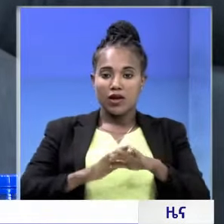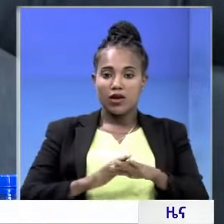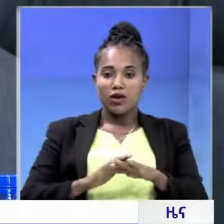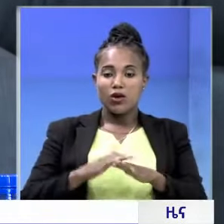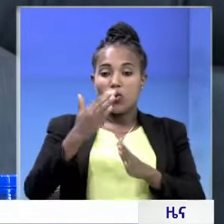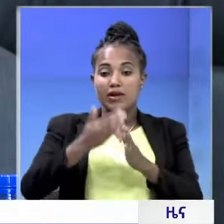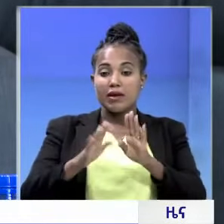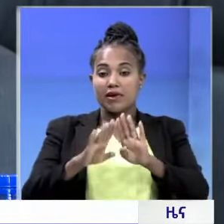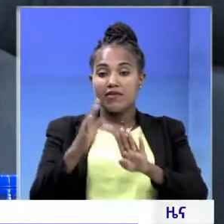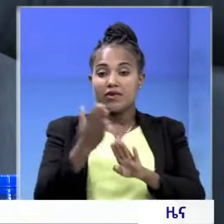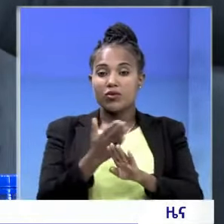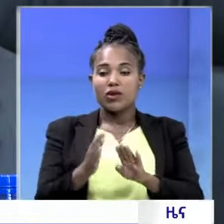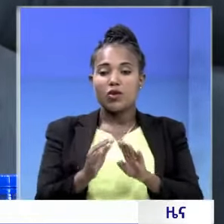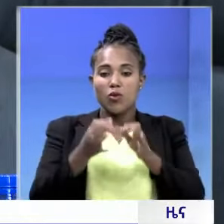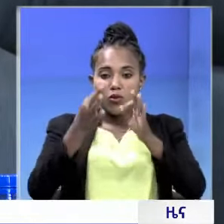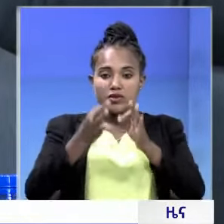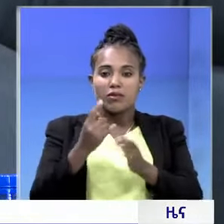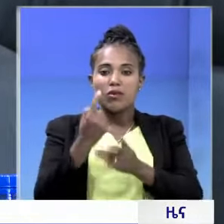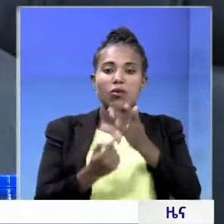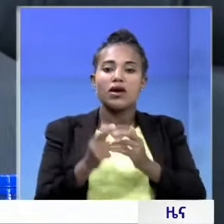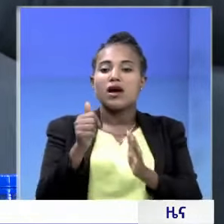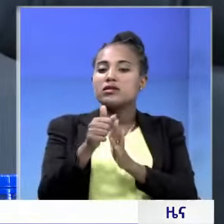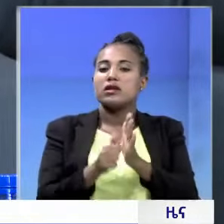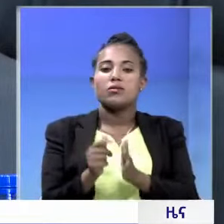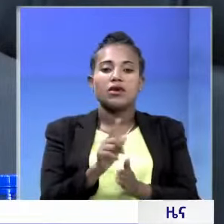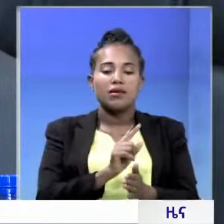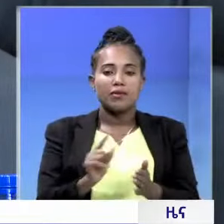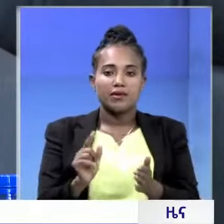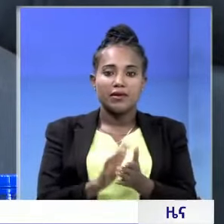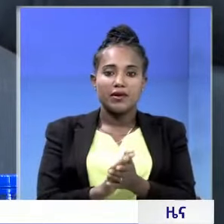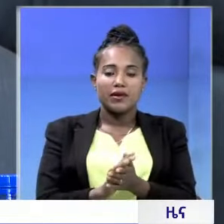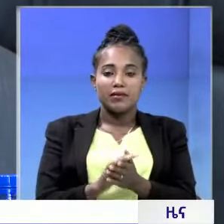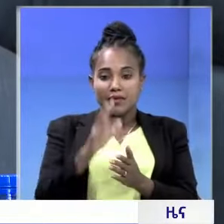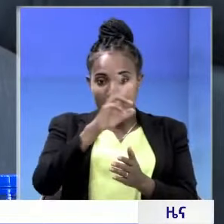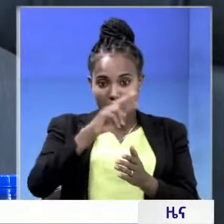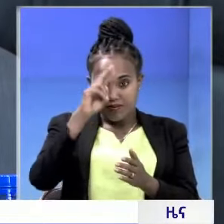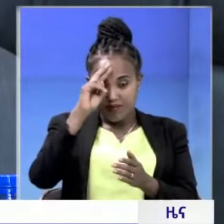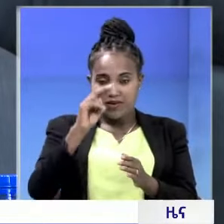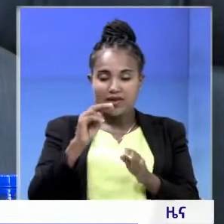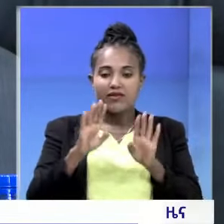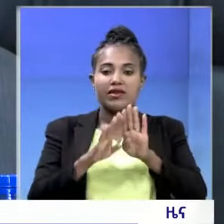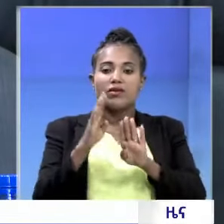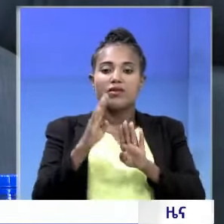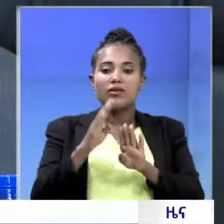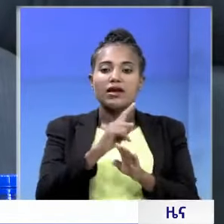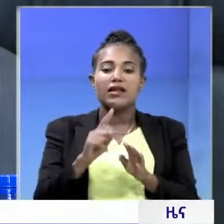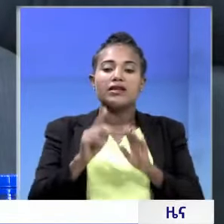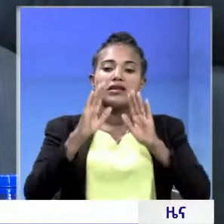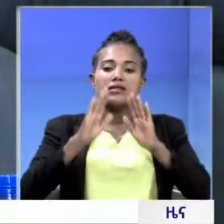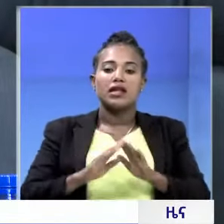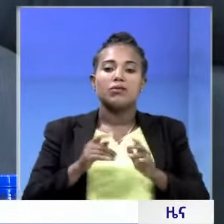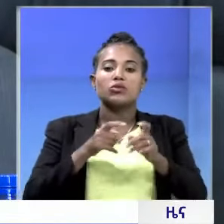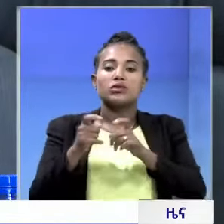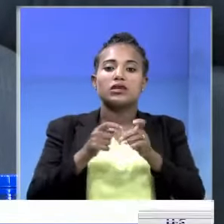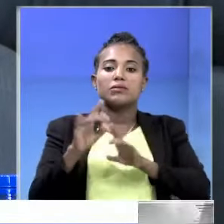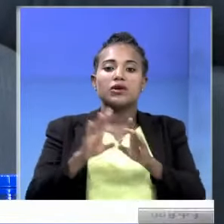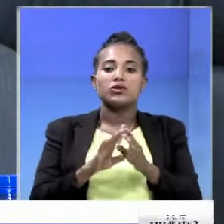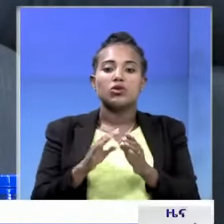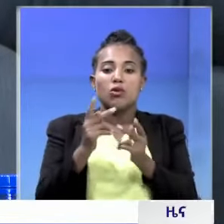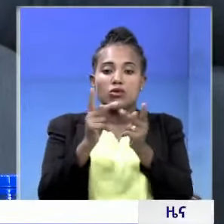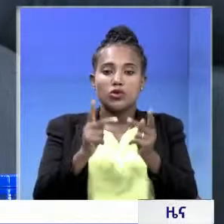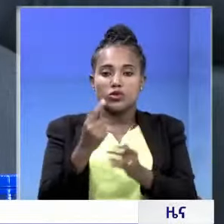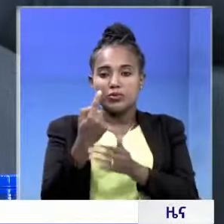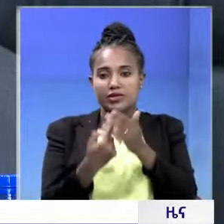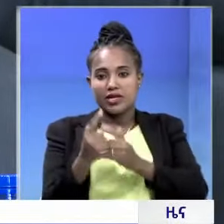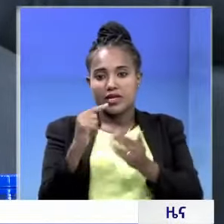የኮሪደር መከፈት ጉዳይ ወሳኝ የመወያያ አጀንዳ መሆን የለበትም። ምክንያቱም ክፍት ነው። ካንዳንድ የጸጥታ ቁጥጥር ከሚደረግባቸው ቦታዎች